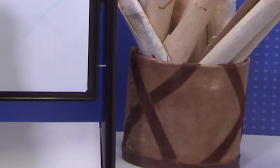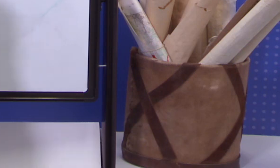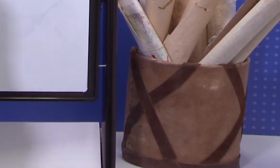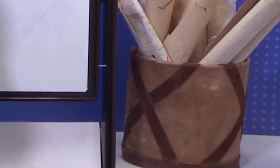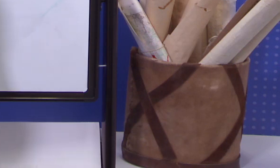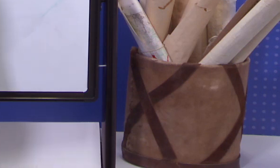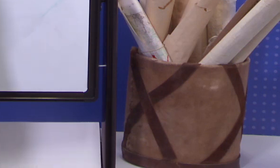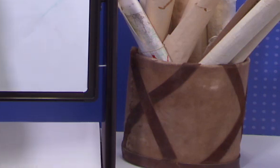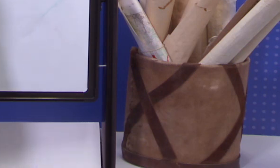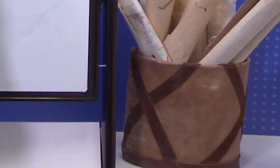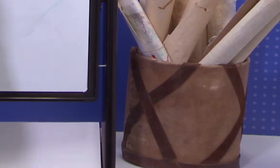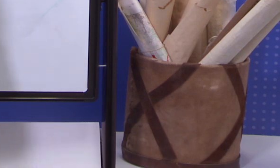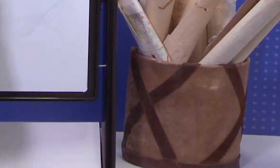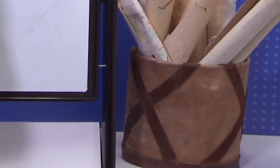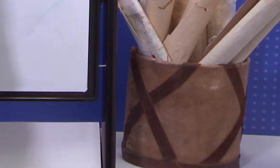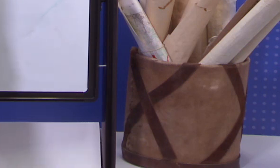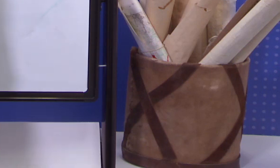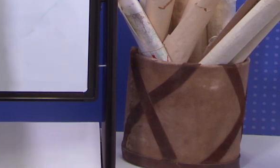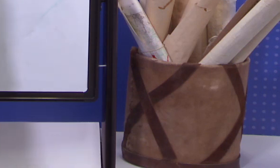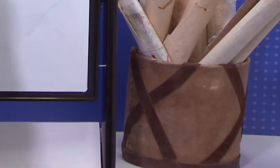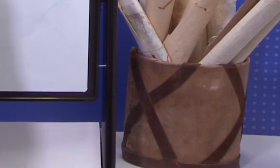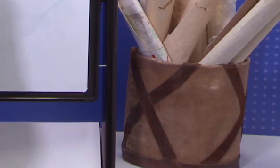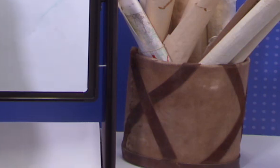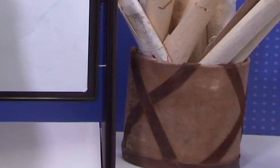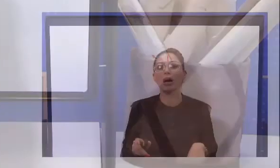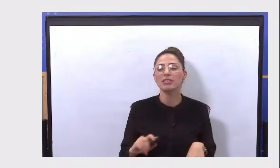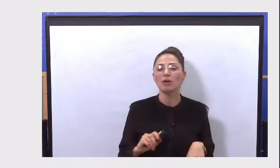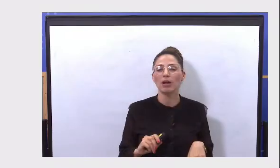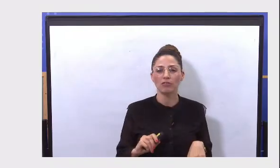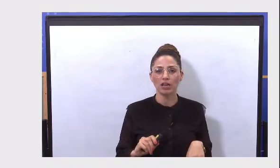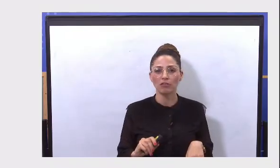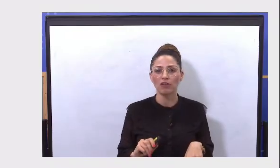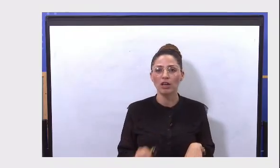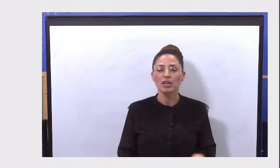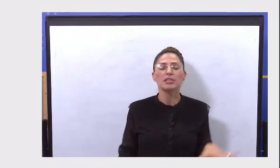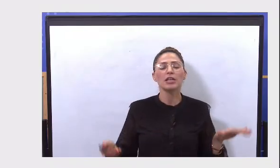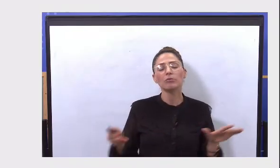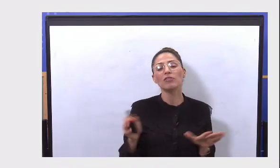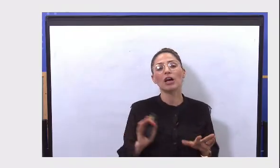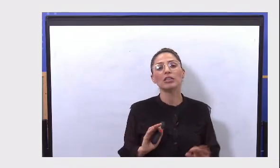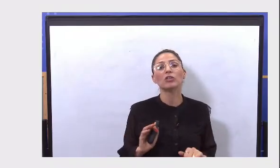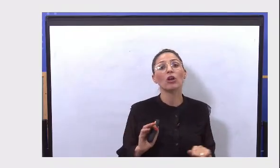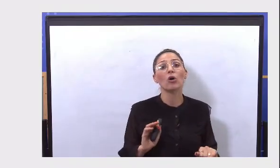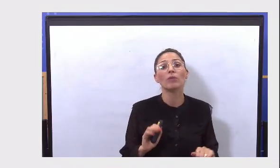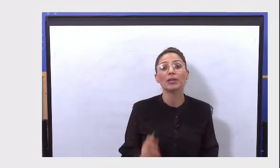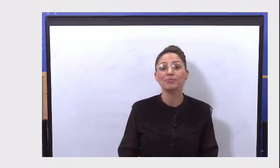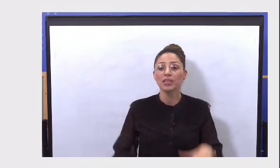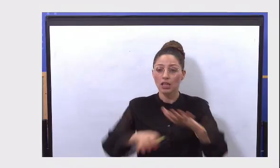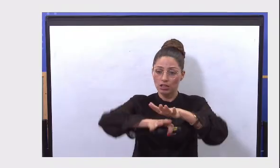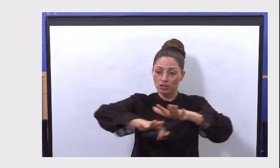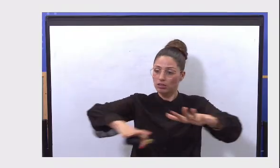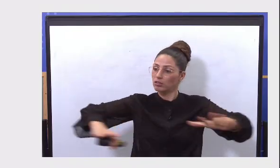לפני שאנחנו מתחילים ואני מתחילה להסביר. על השולחן שאתם רואים, פרסתי מפה לבנה יפה. צילמתי והכנתי את כל